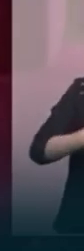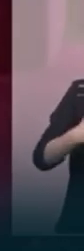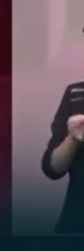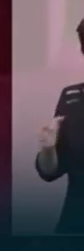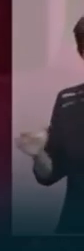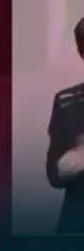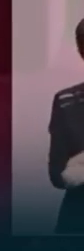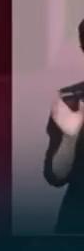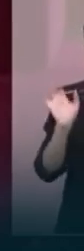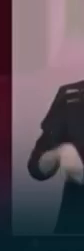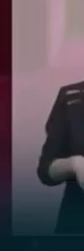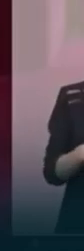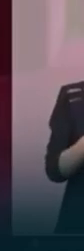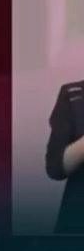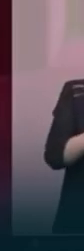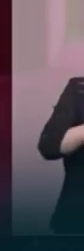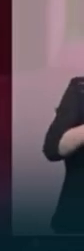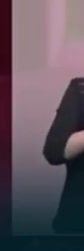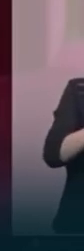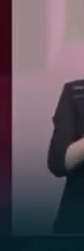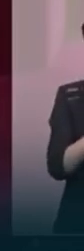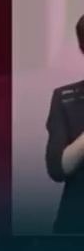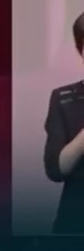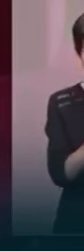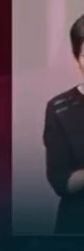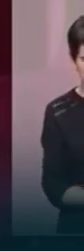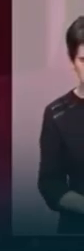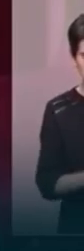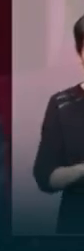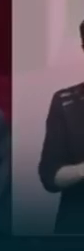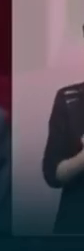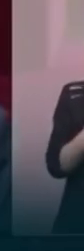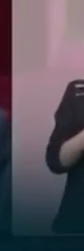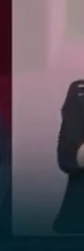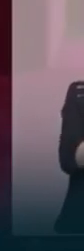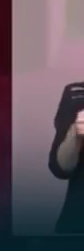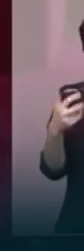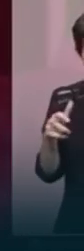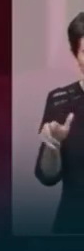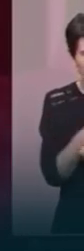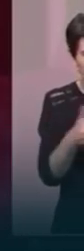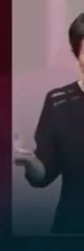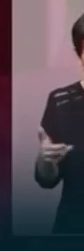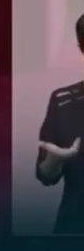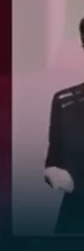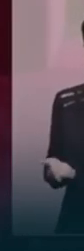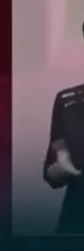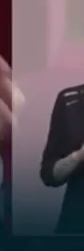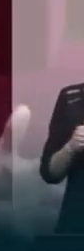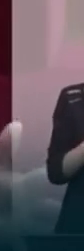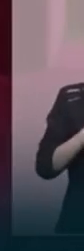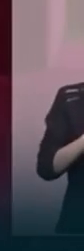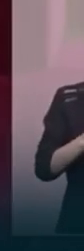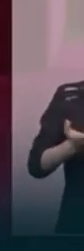passer à des rémunérations qui ne soient pas en dessous du seuil de pauvreté, c'est le cas aujourd'hui, entre 700 et 800 euros. Avoir une formation